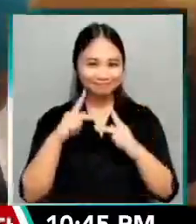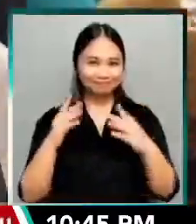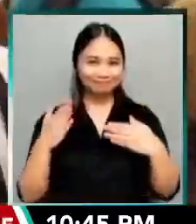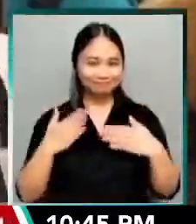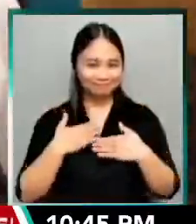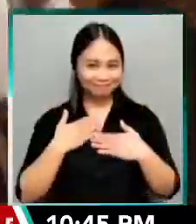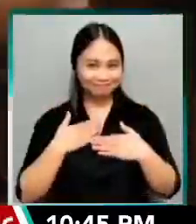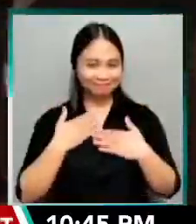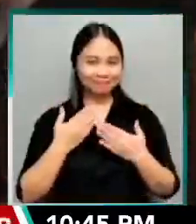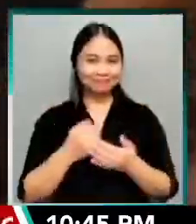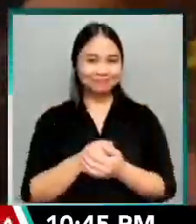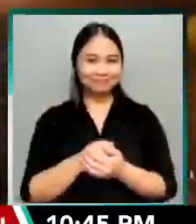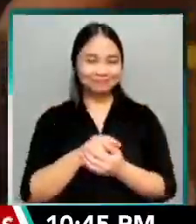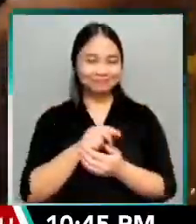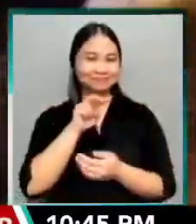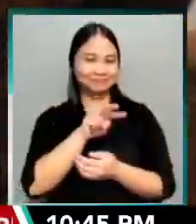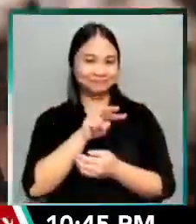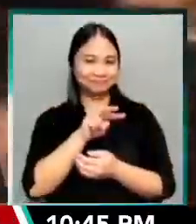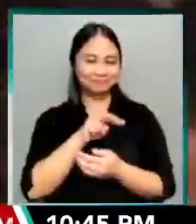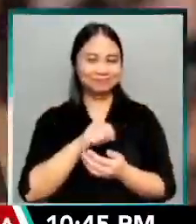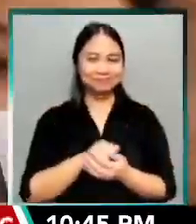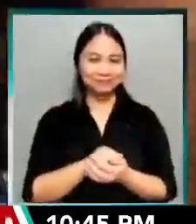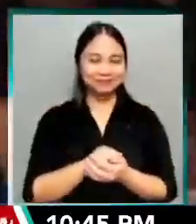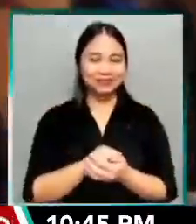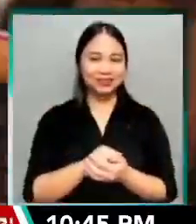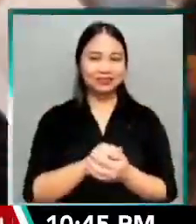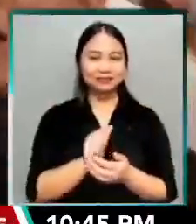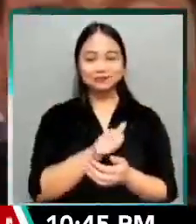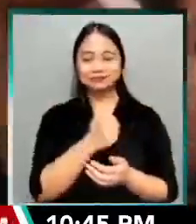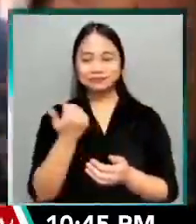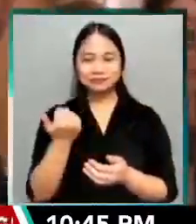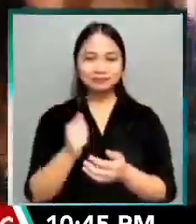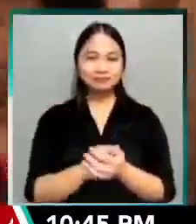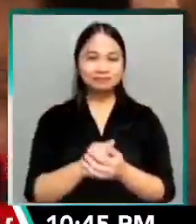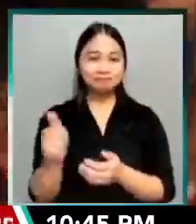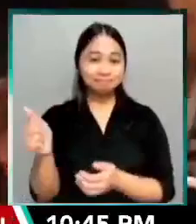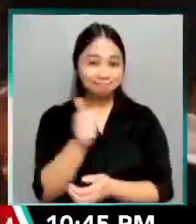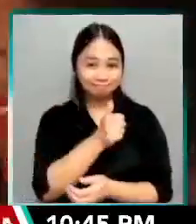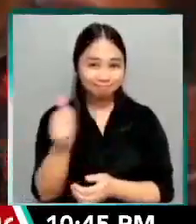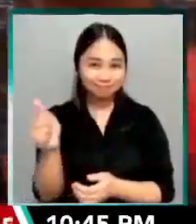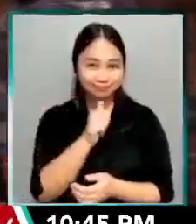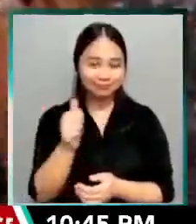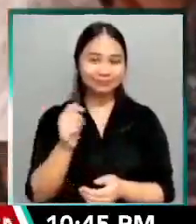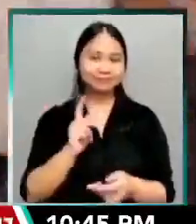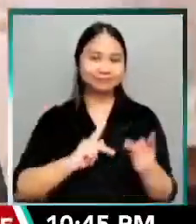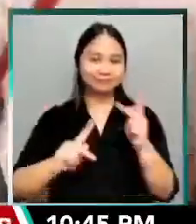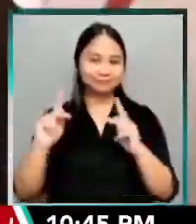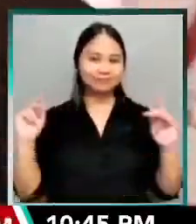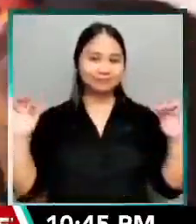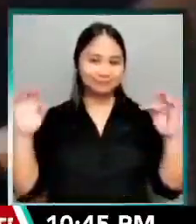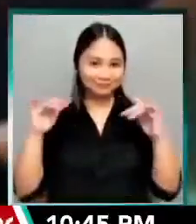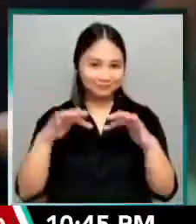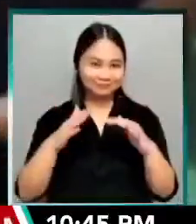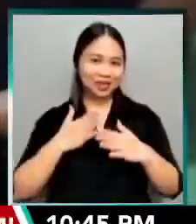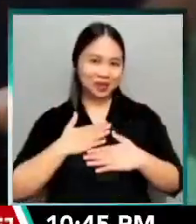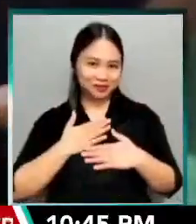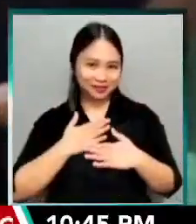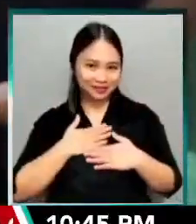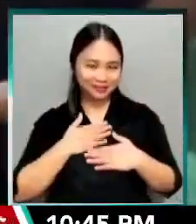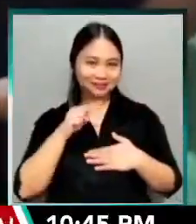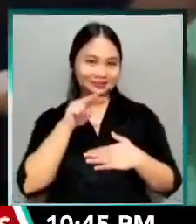Ang commuters sa Paranaque Integrated Terminal Exchange sa pagdating ng cast ng mga lihim ni